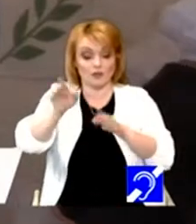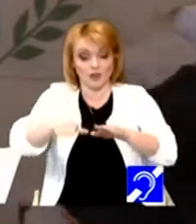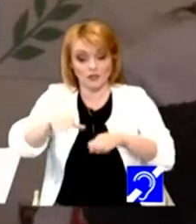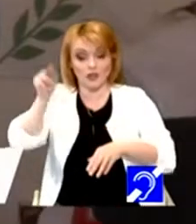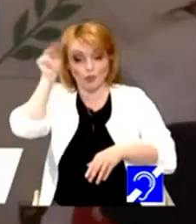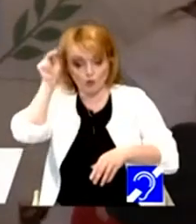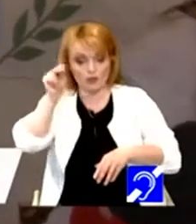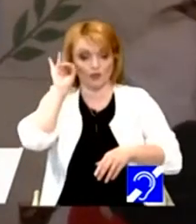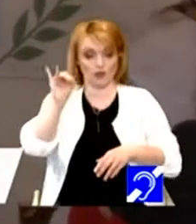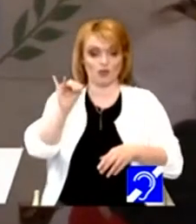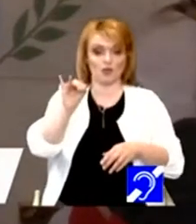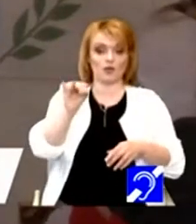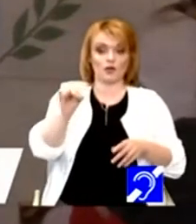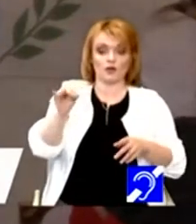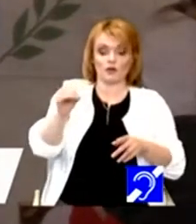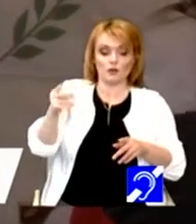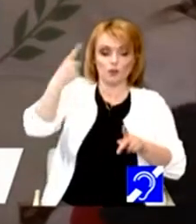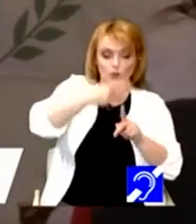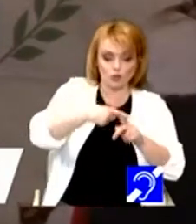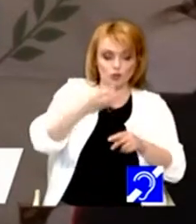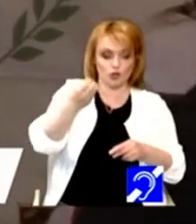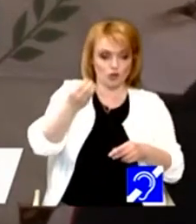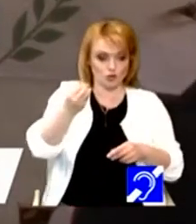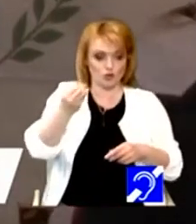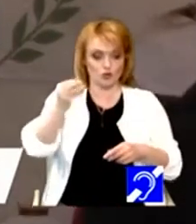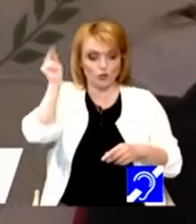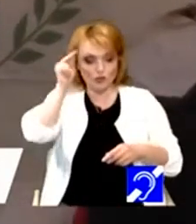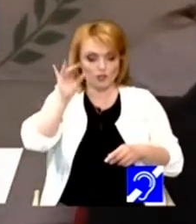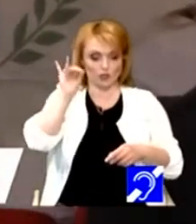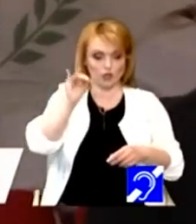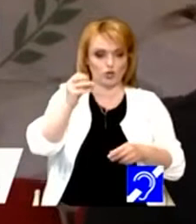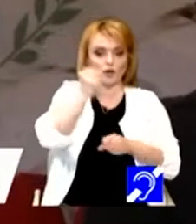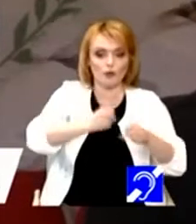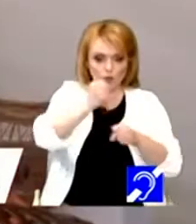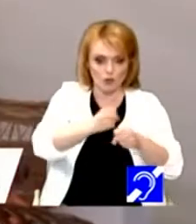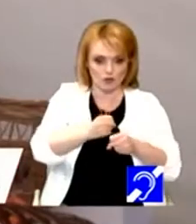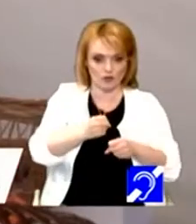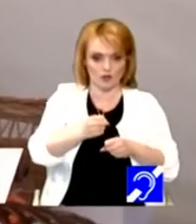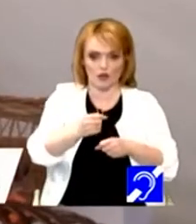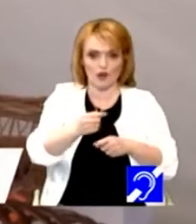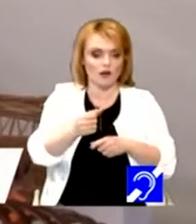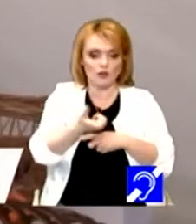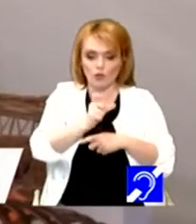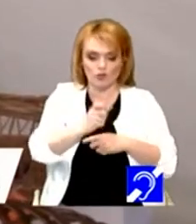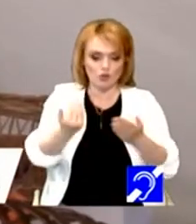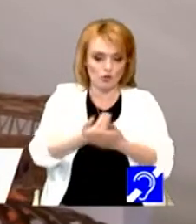agentului economic. Plus la asta, competențele profesionale se formează mult mai eficient la locul de muncă. Evenimentul este adresat absolvenților